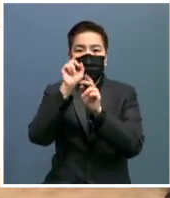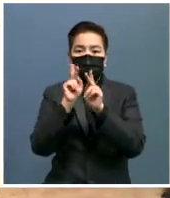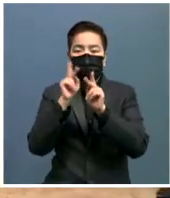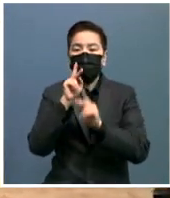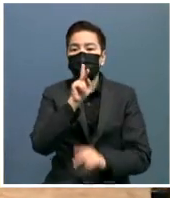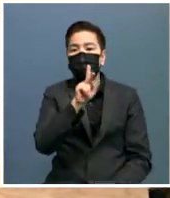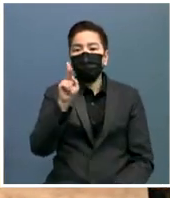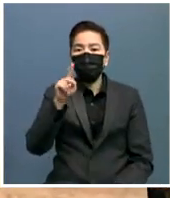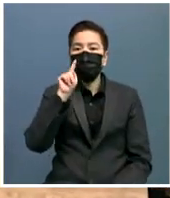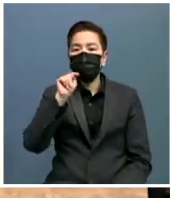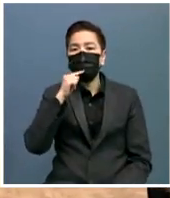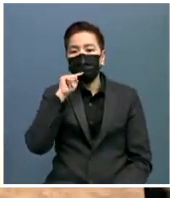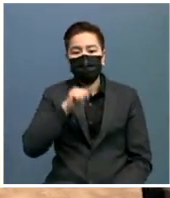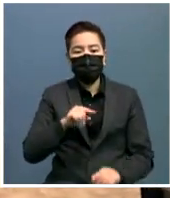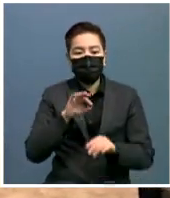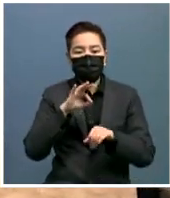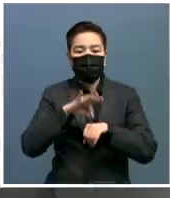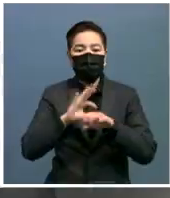การเลือกตั้งเช่นกันครับ